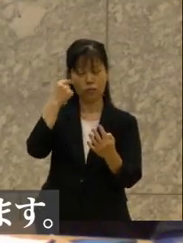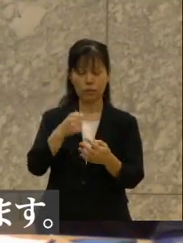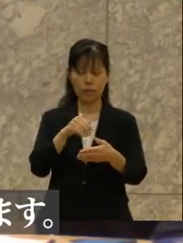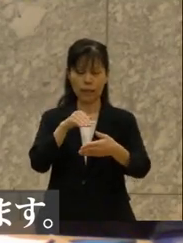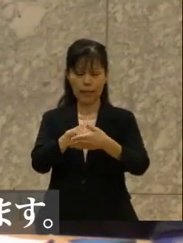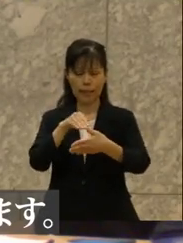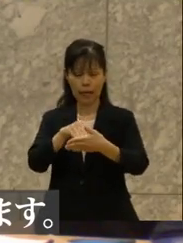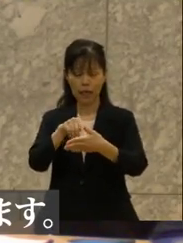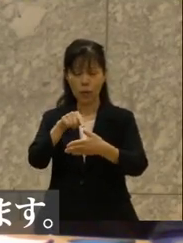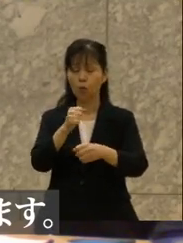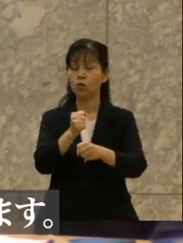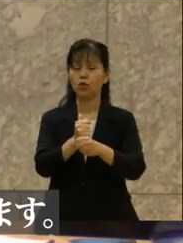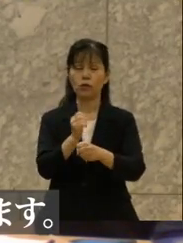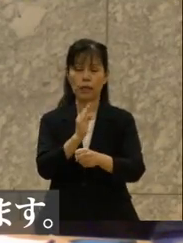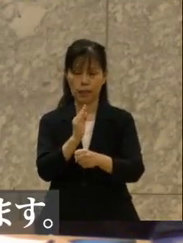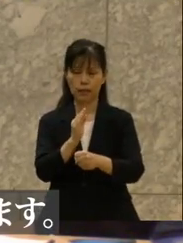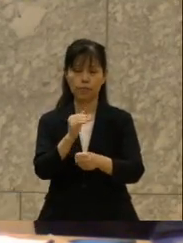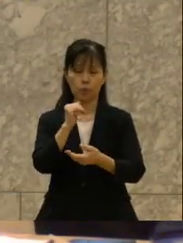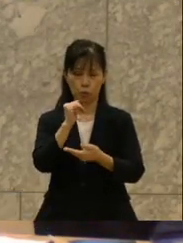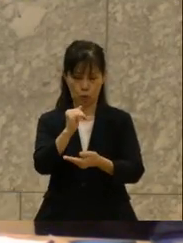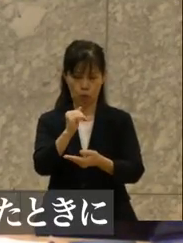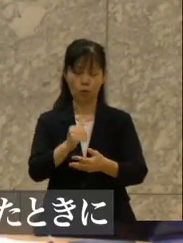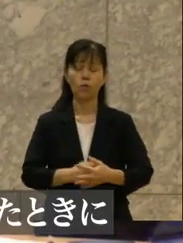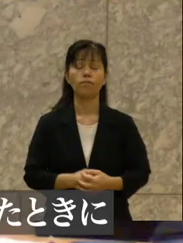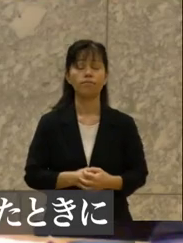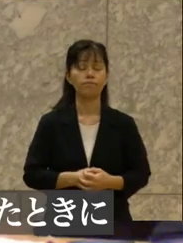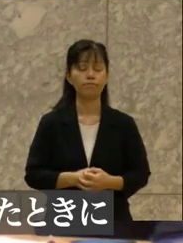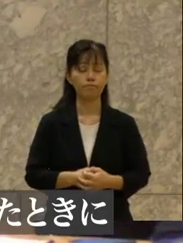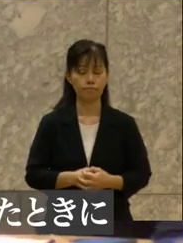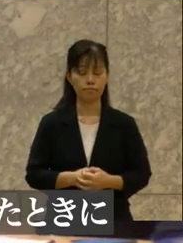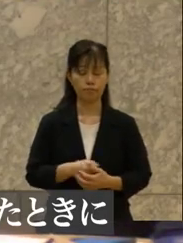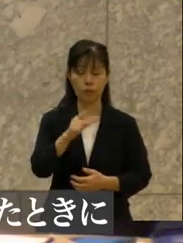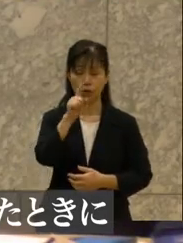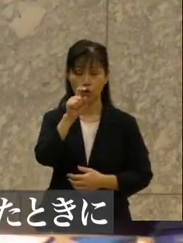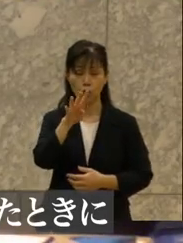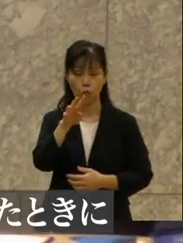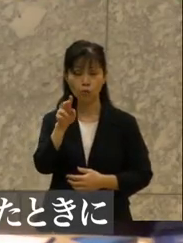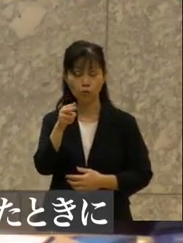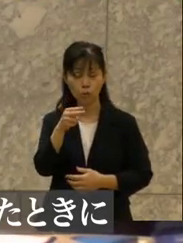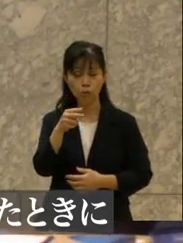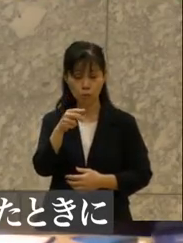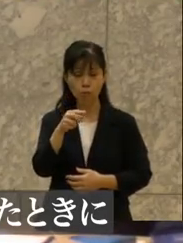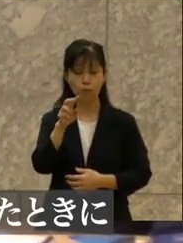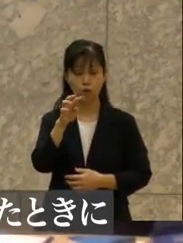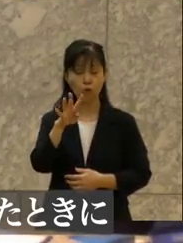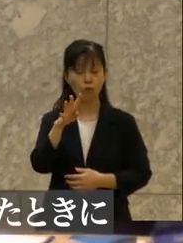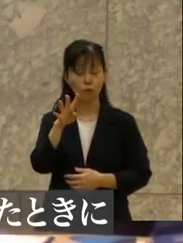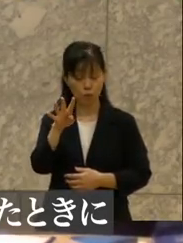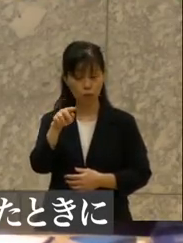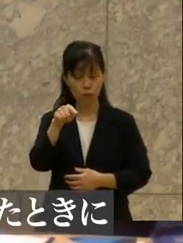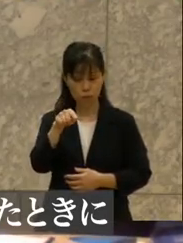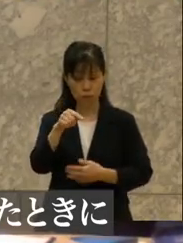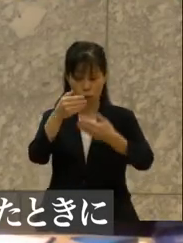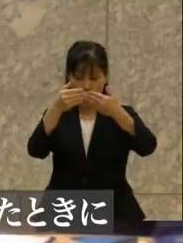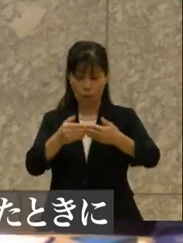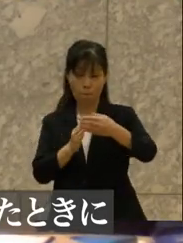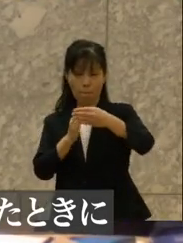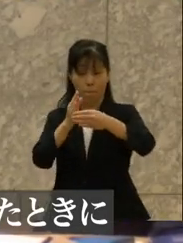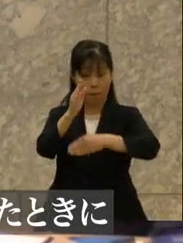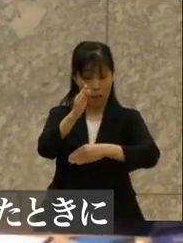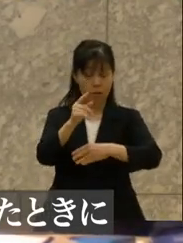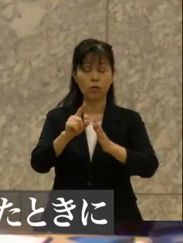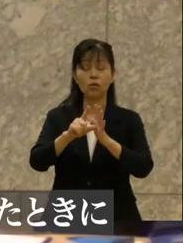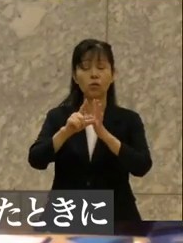限界を作らないっていうところだと思います14分の壁をこう15分の壁を突破した時